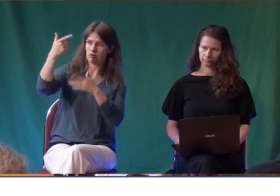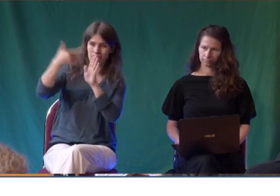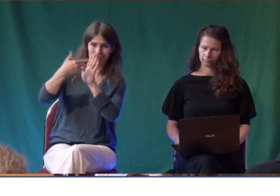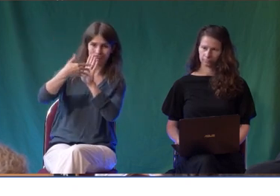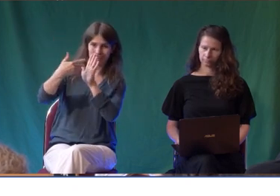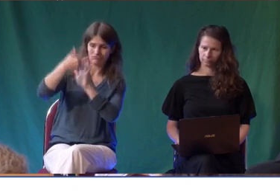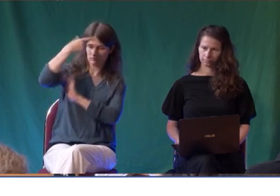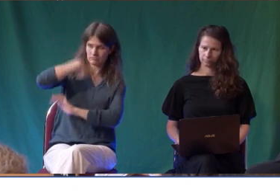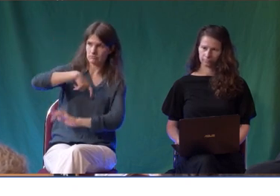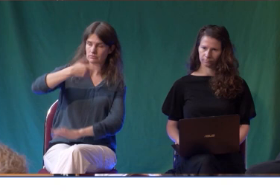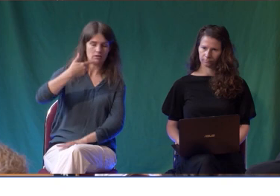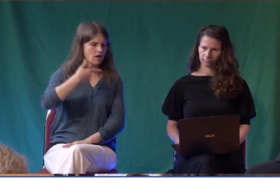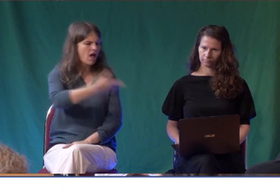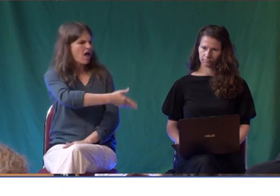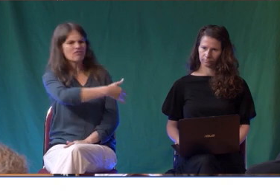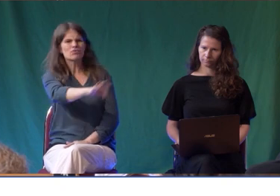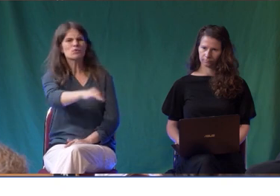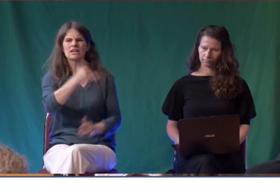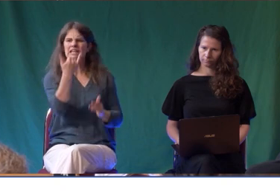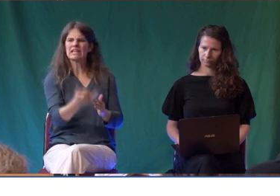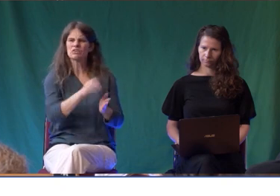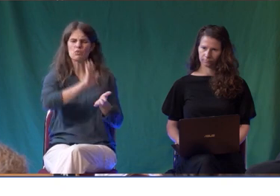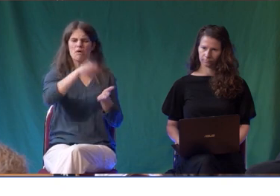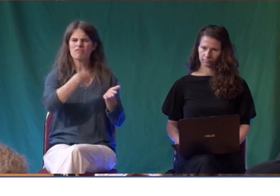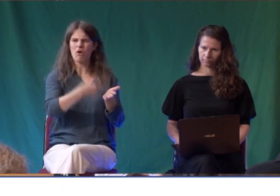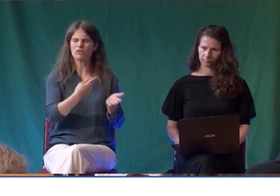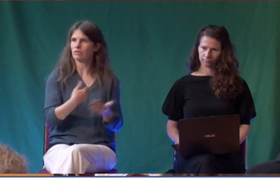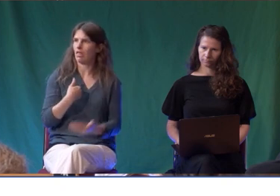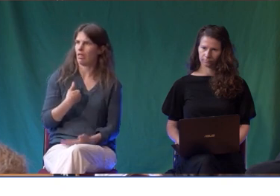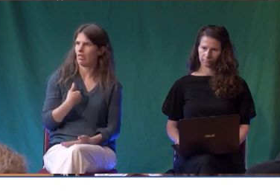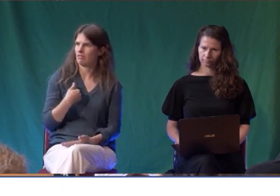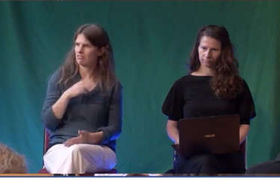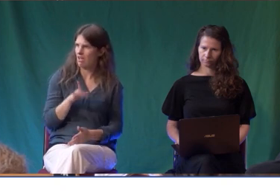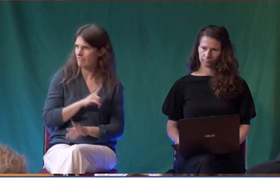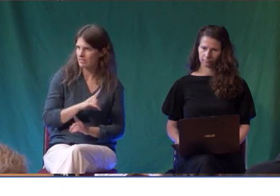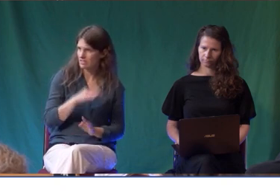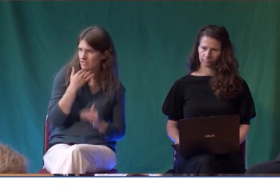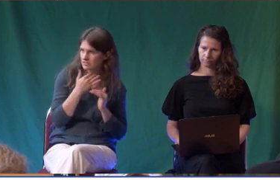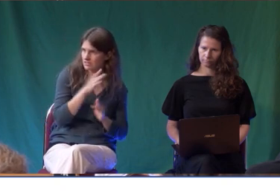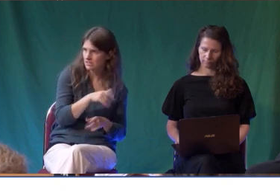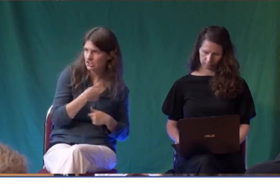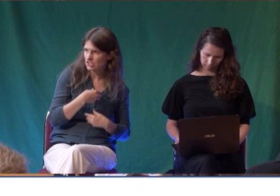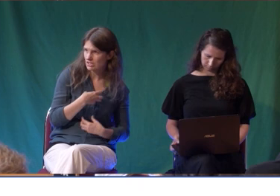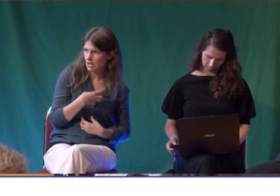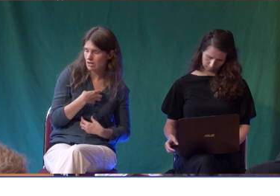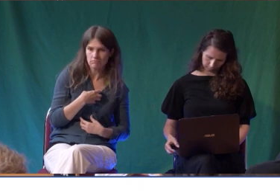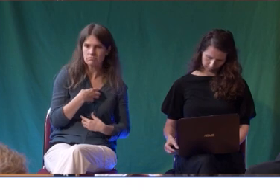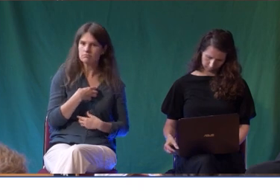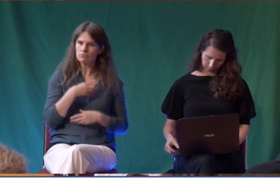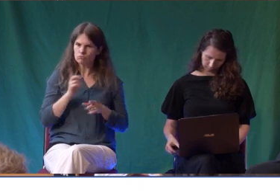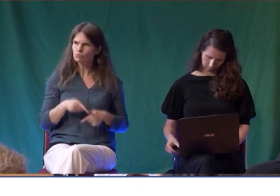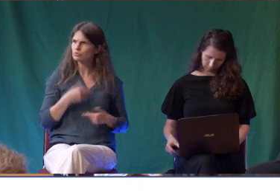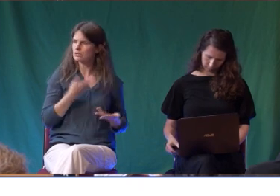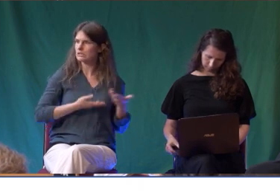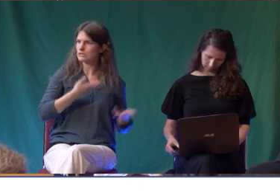aber eine Mutter muss doch das erzählen können das ist doch sehr wichtig oft haben die Eltern